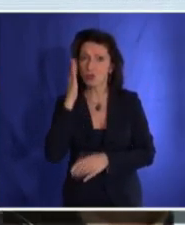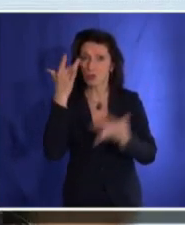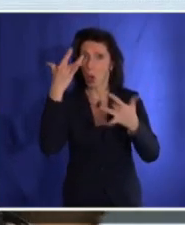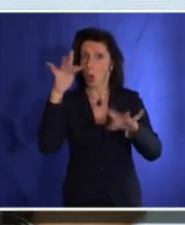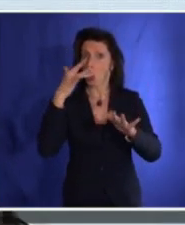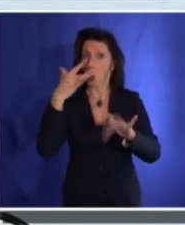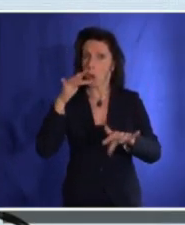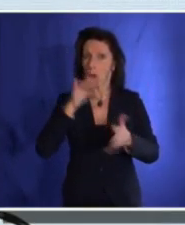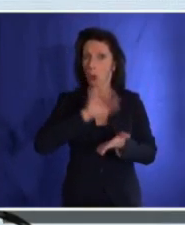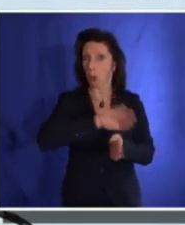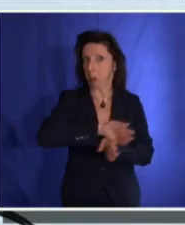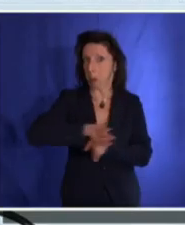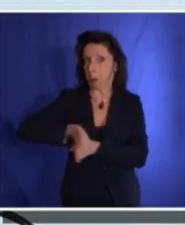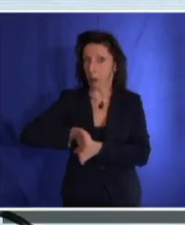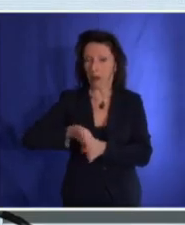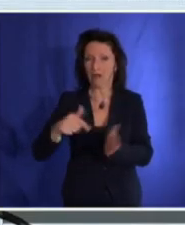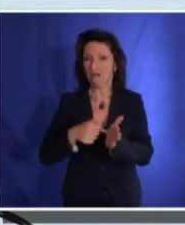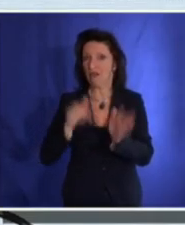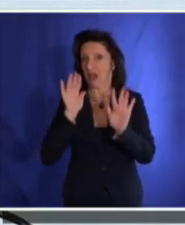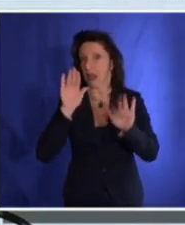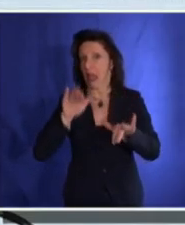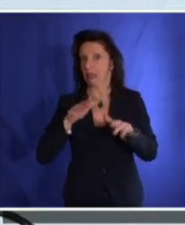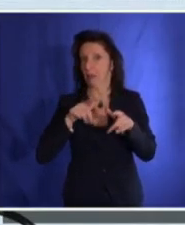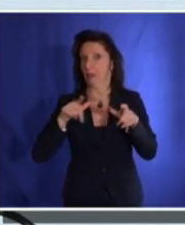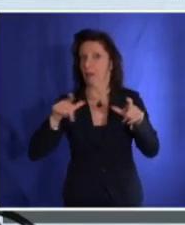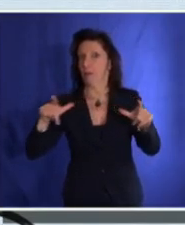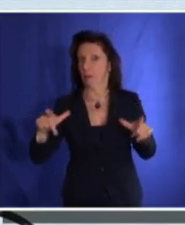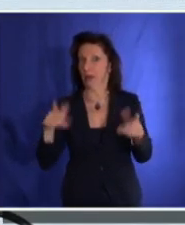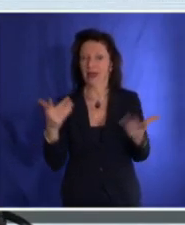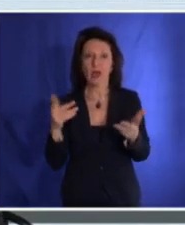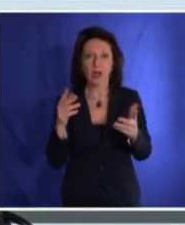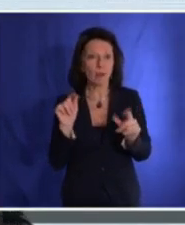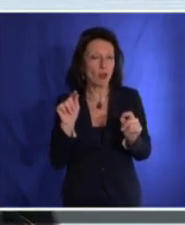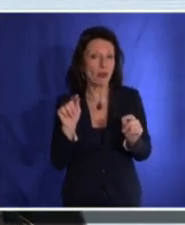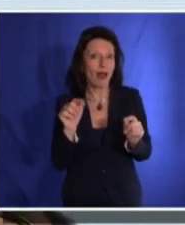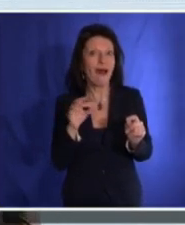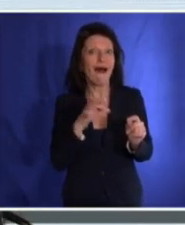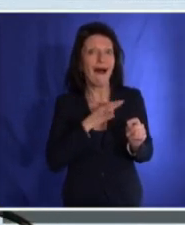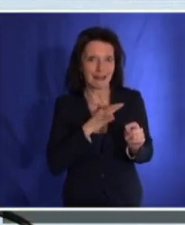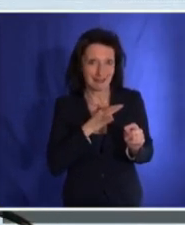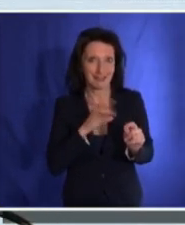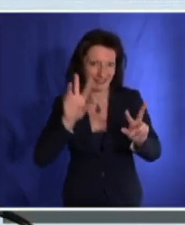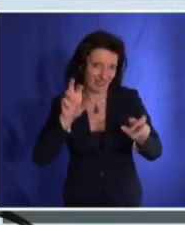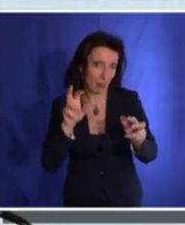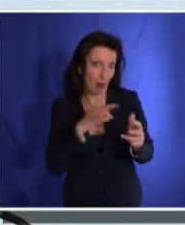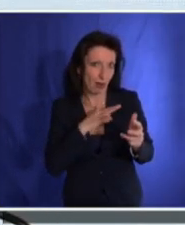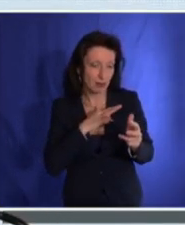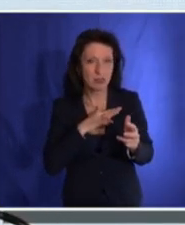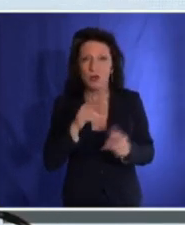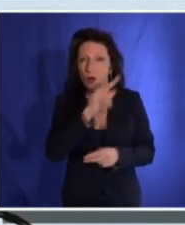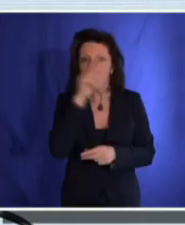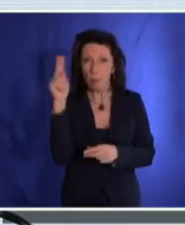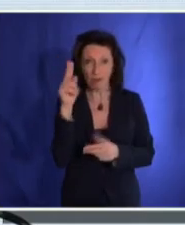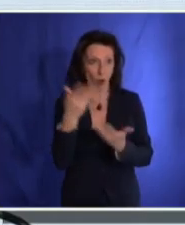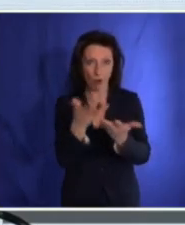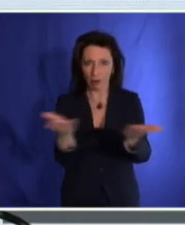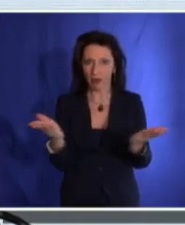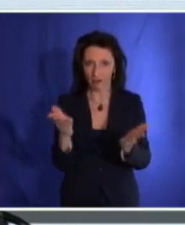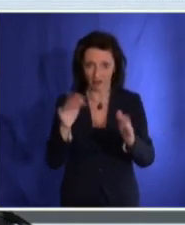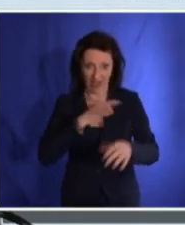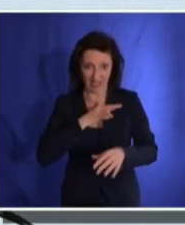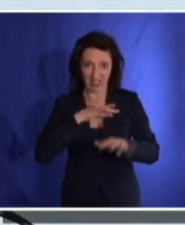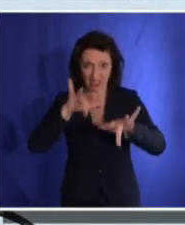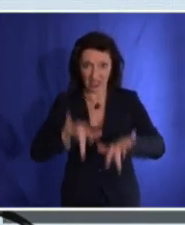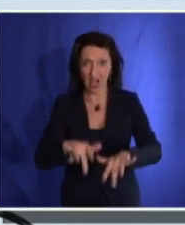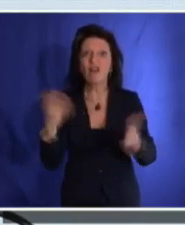verdrängt durch Islam und andere Erweiterungen. Also wir haben Angst. Und was ist in der Bevölkerung, wenn Angst da ist, notwendig?